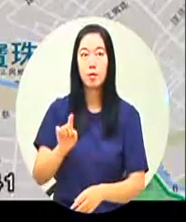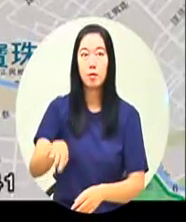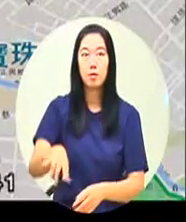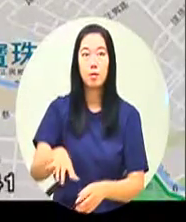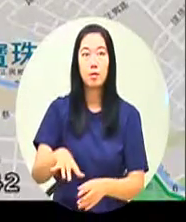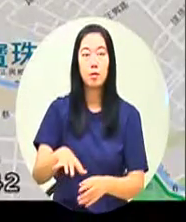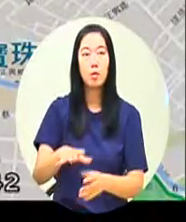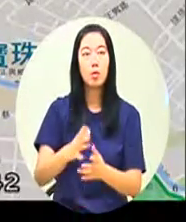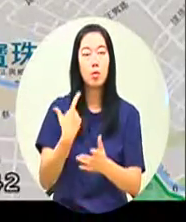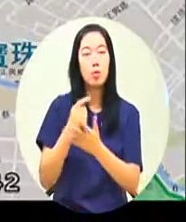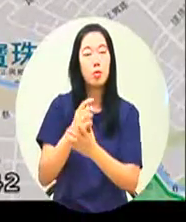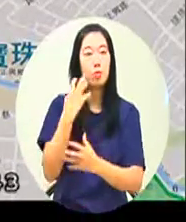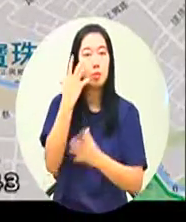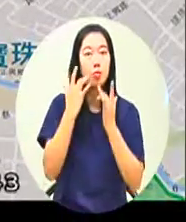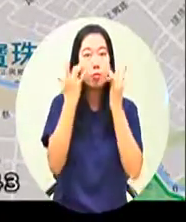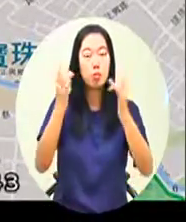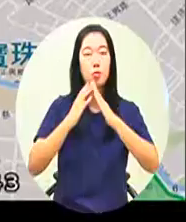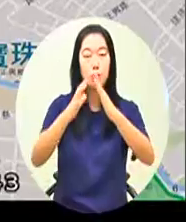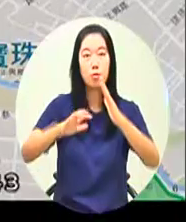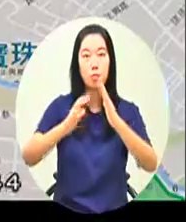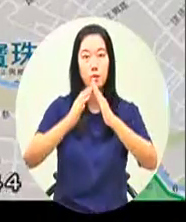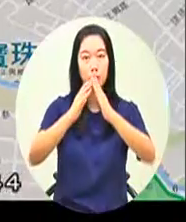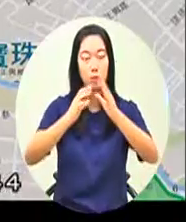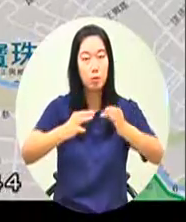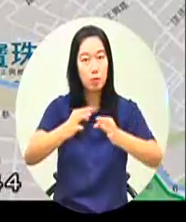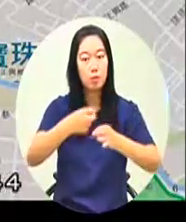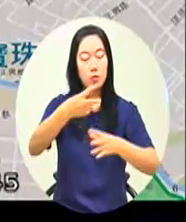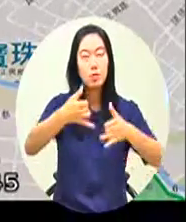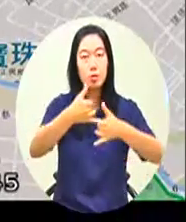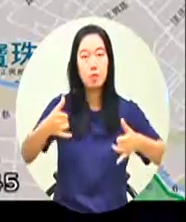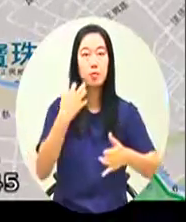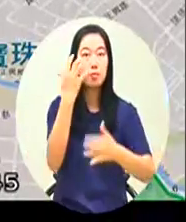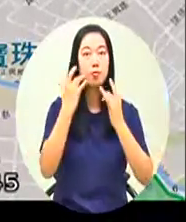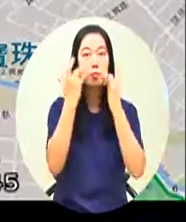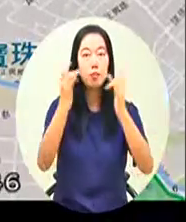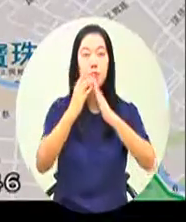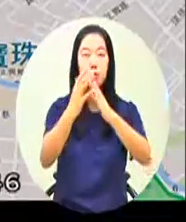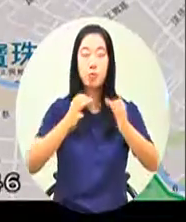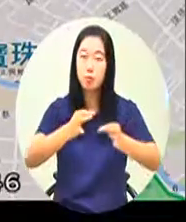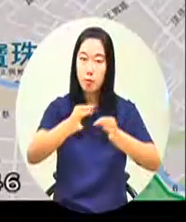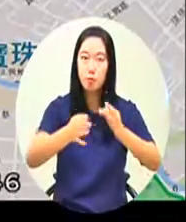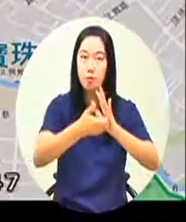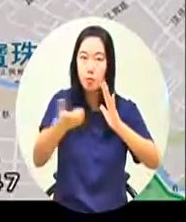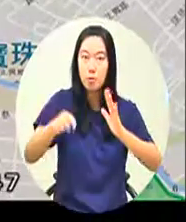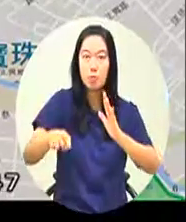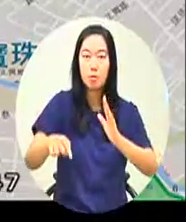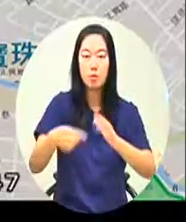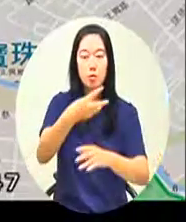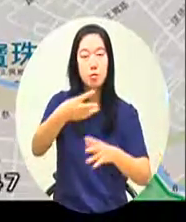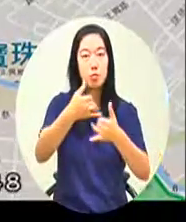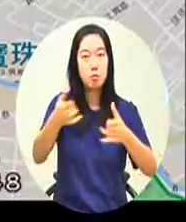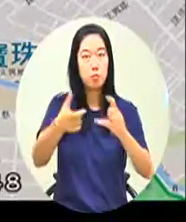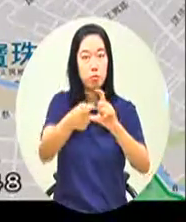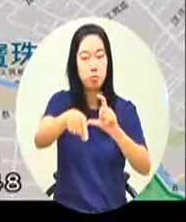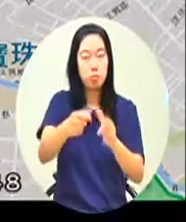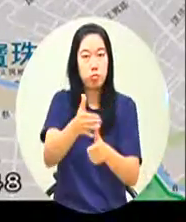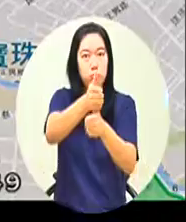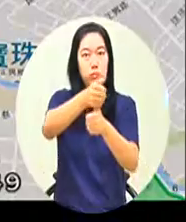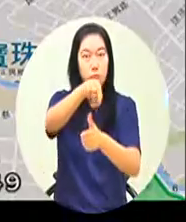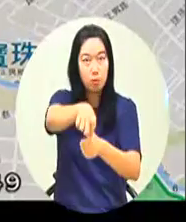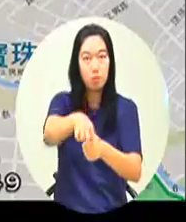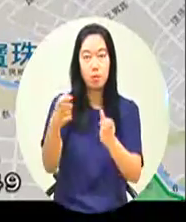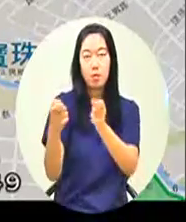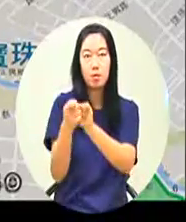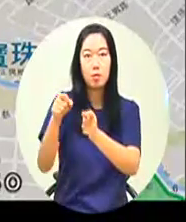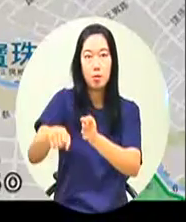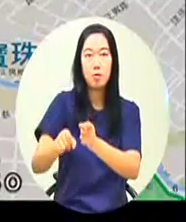迁建。那么我们都知道，那么三明果菜市场呢，位于三明区的中心。区位呢，那么临近呢，我们